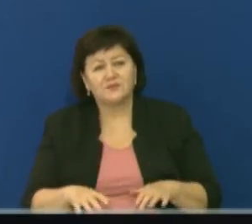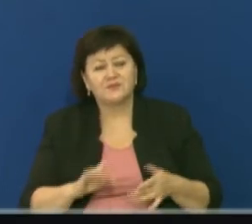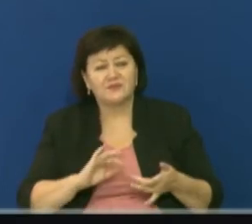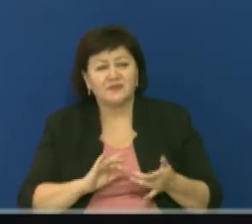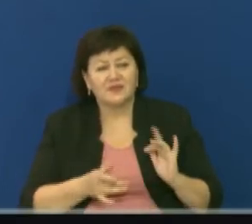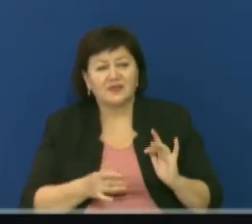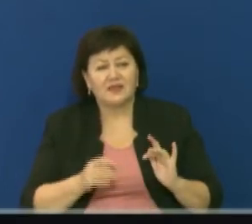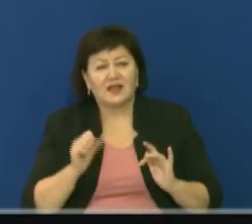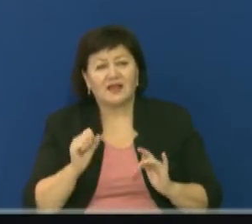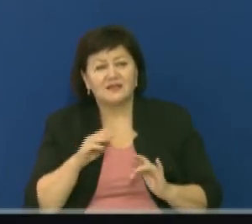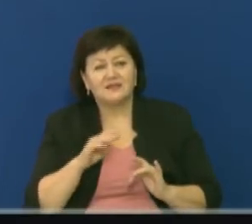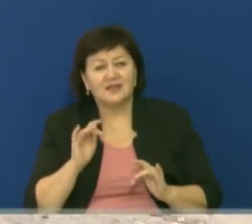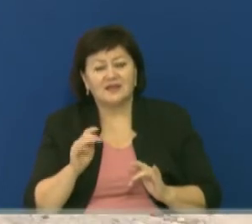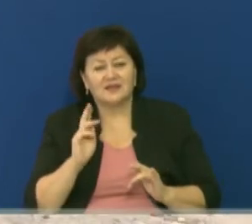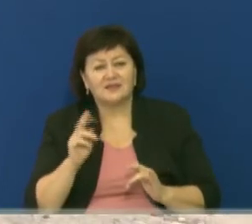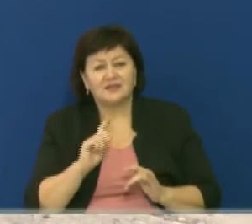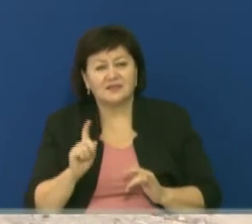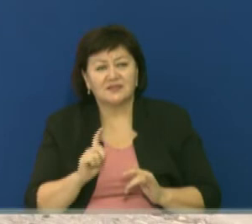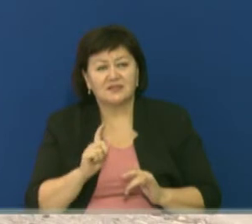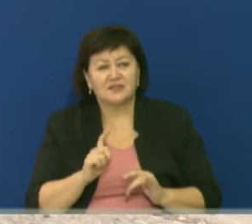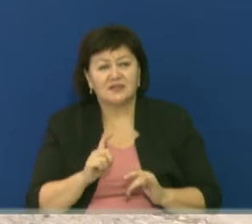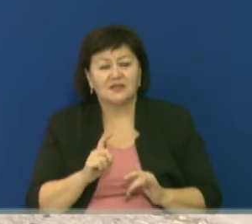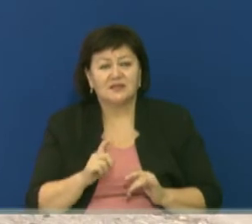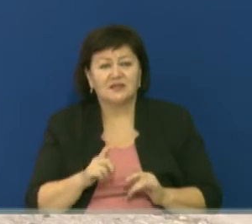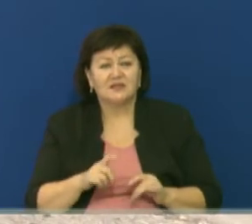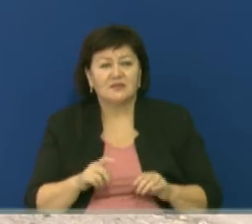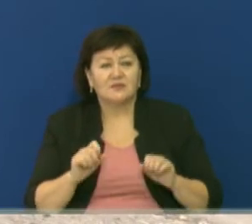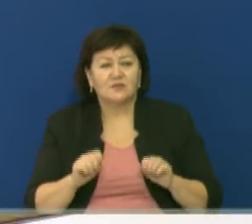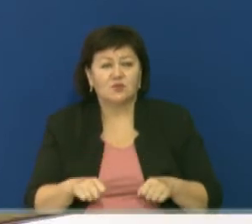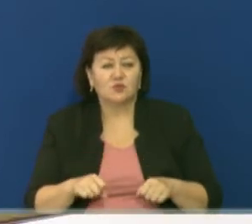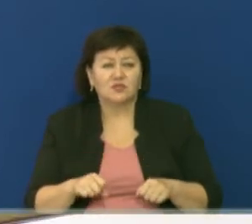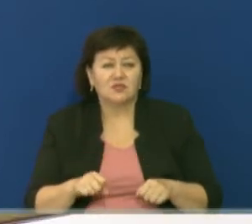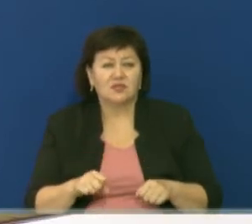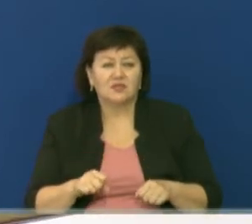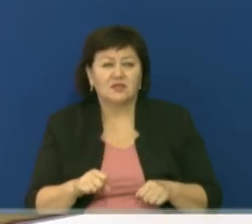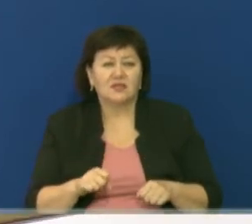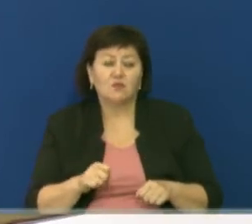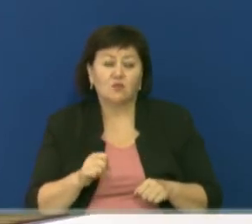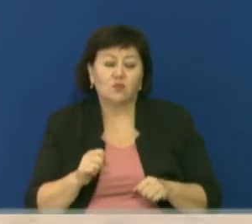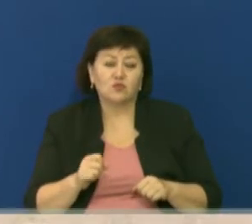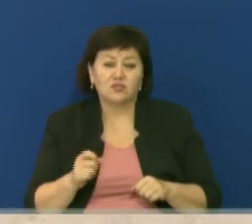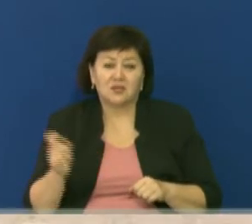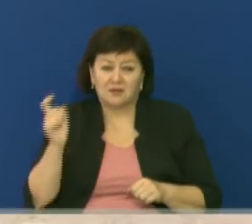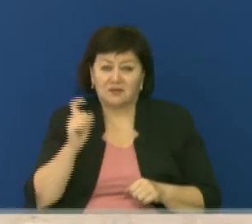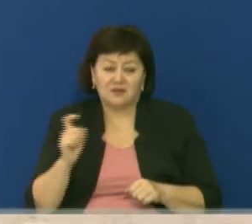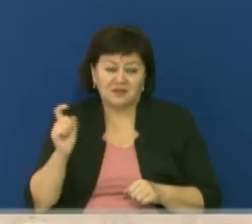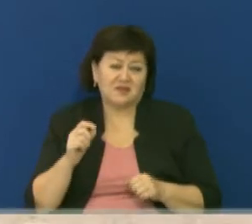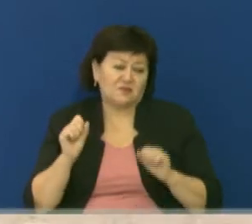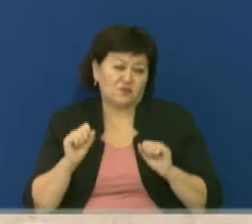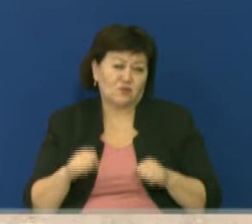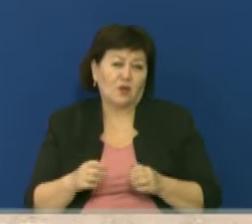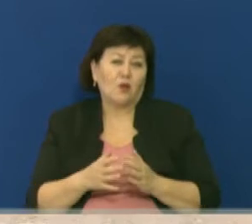интернет-ресурсе aster.kz автомобили доступны как от автосупермаркета «Астер», так и от частных продавцов и насчитывают уже